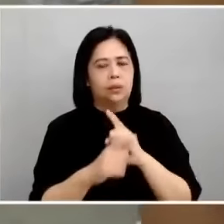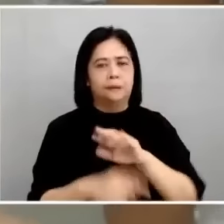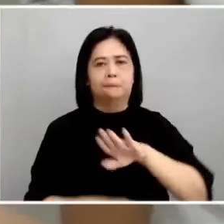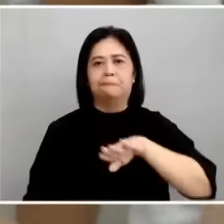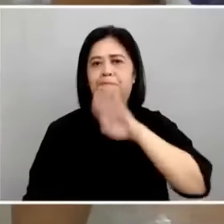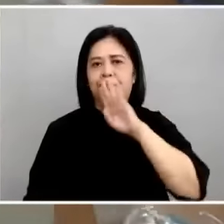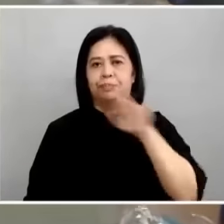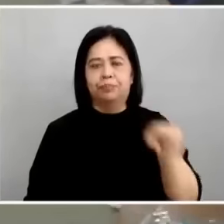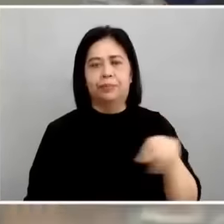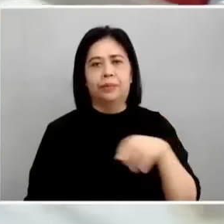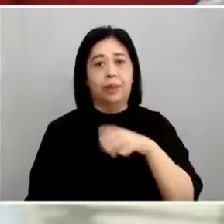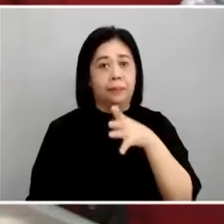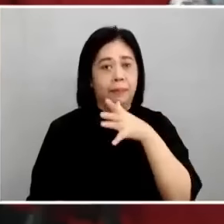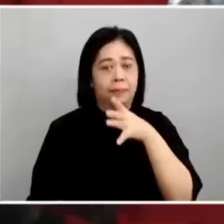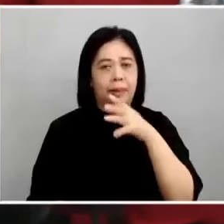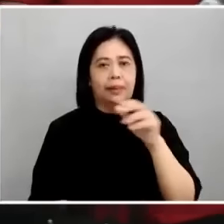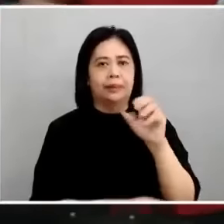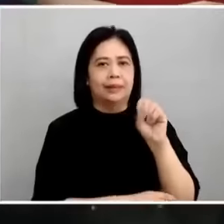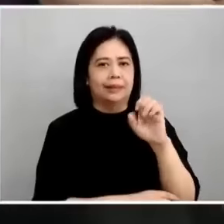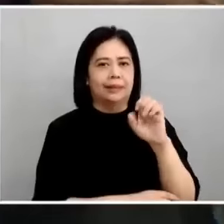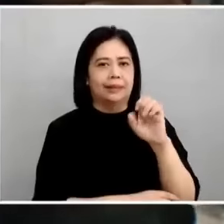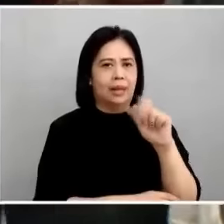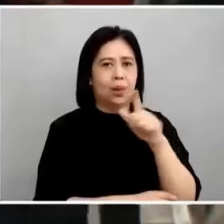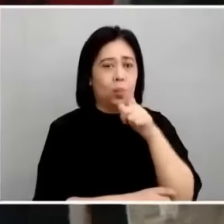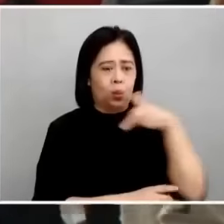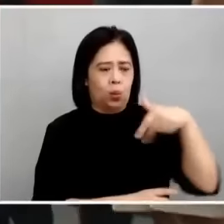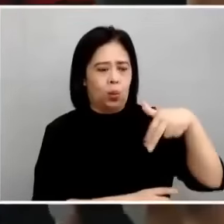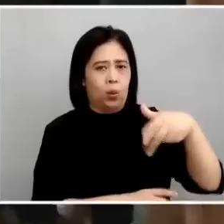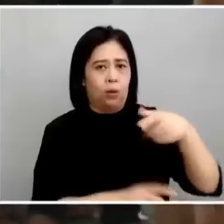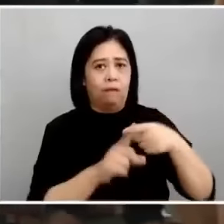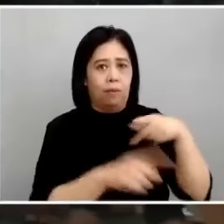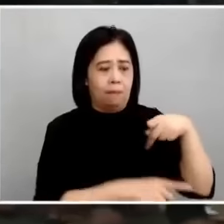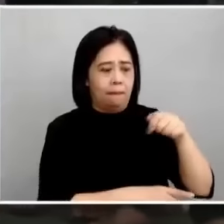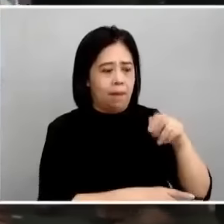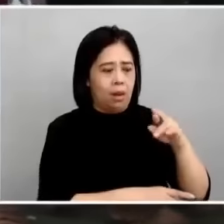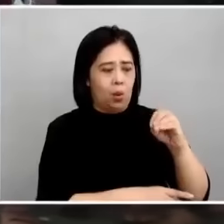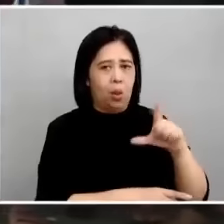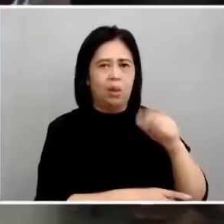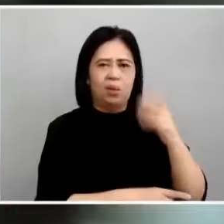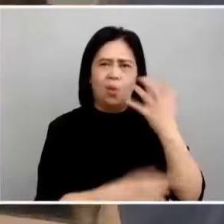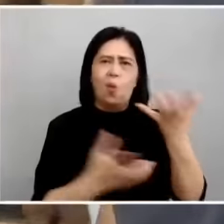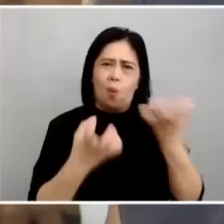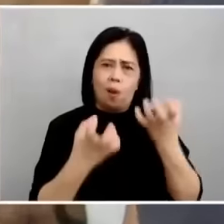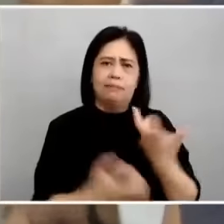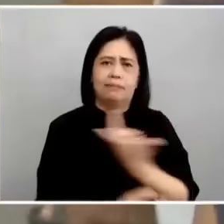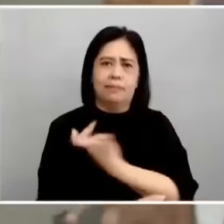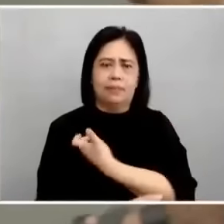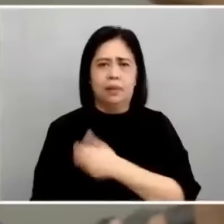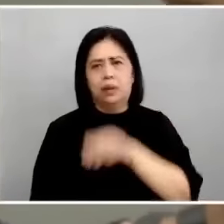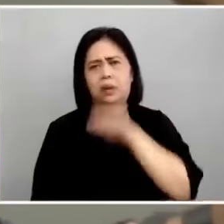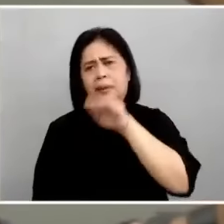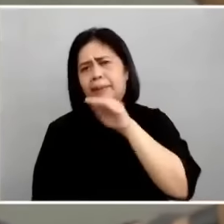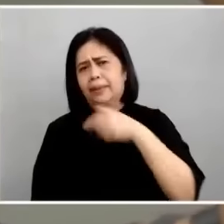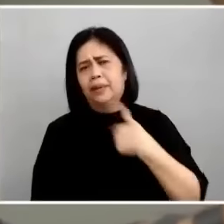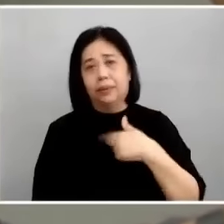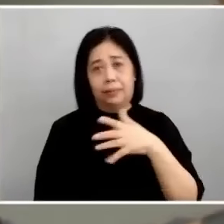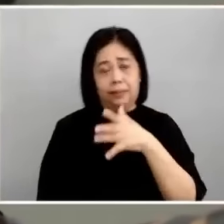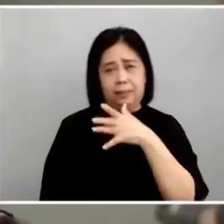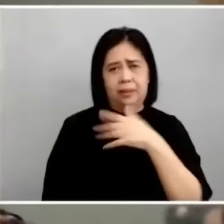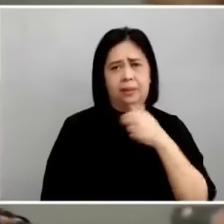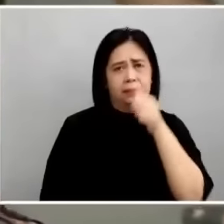ni Aling Estrella na naglakad mula Parola simula kagabi para lang mabakunahan. Papagod kami na napuyat